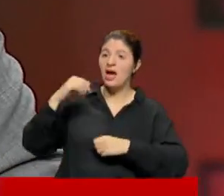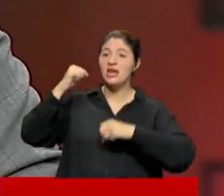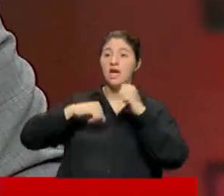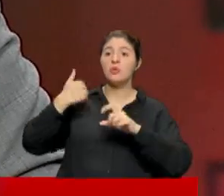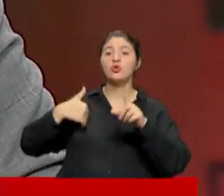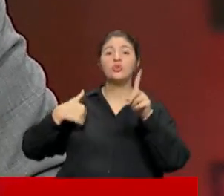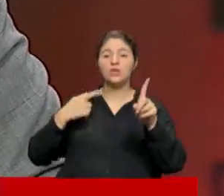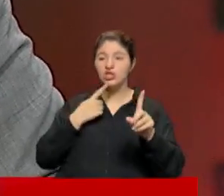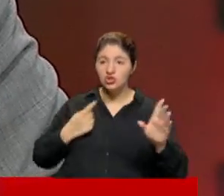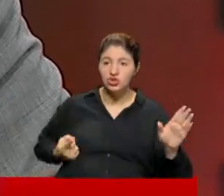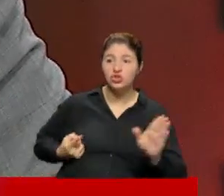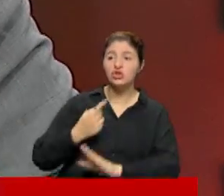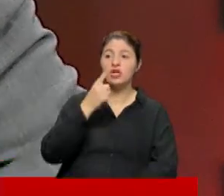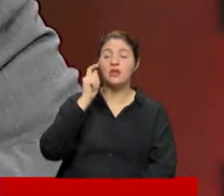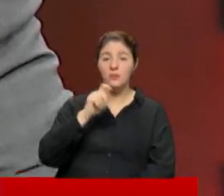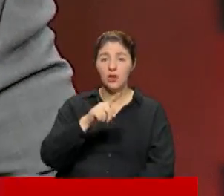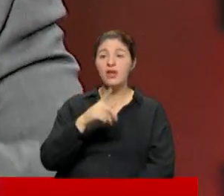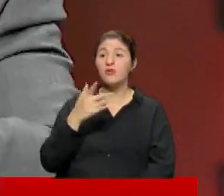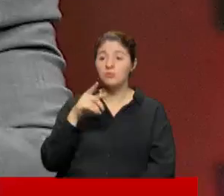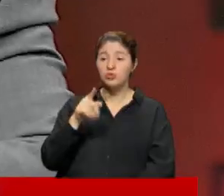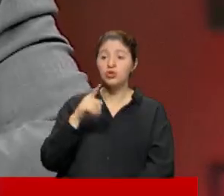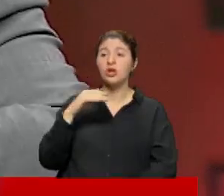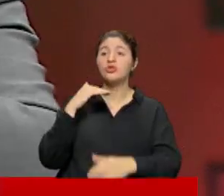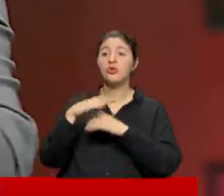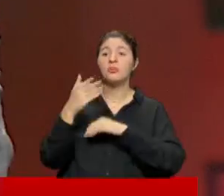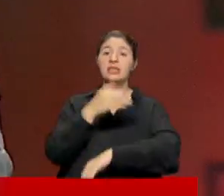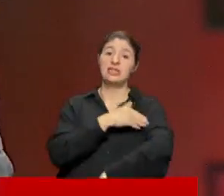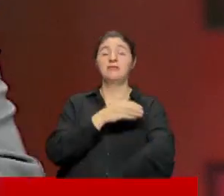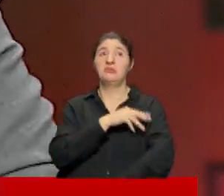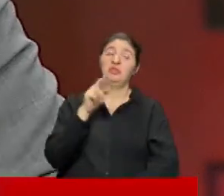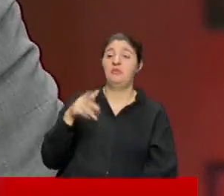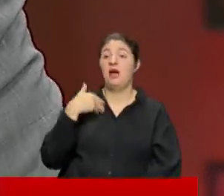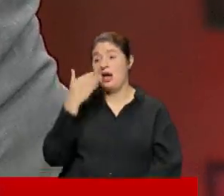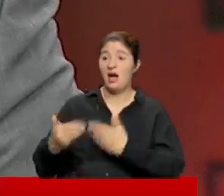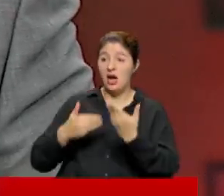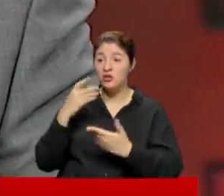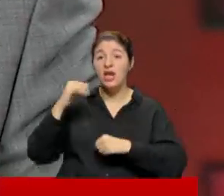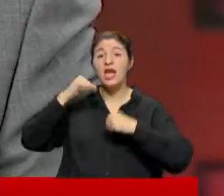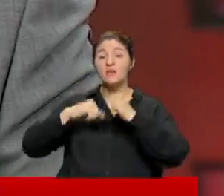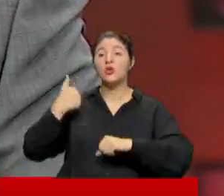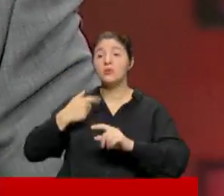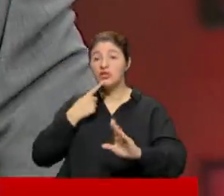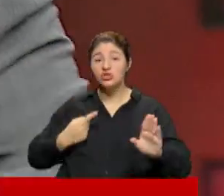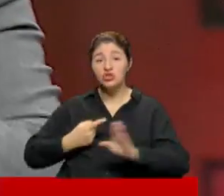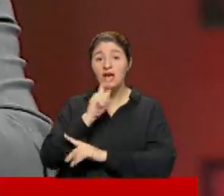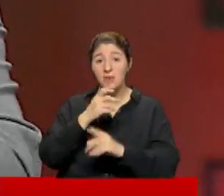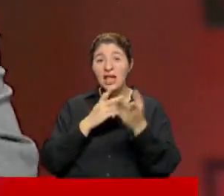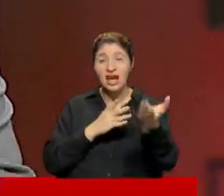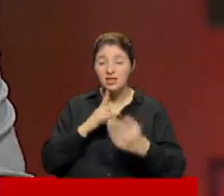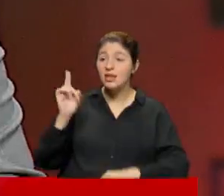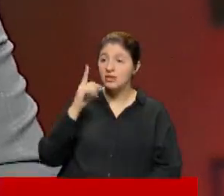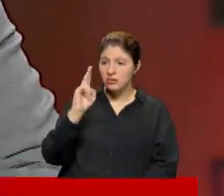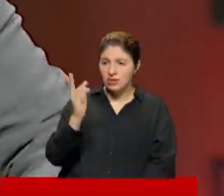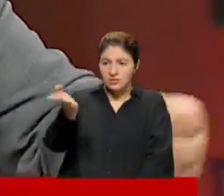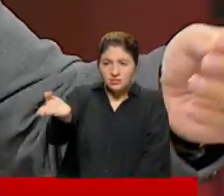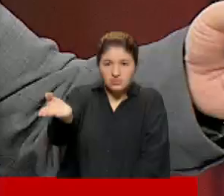kuruluna şikayet ediyorlar ve bunu da halka bir hizmet demiş gibi anlatıyorlar rekabet kuruluna şikayet edene kadar iktidar